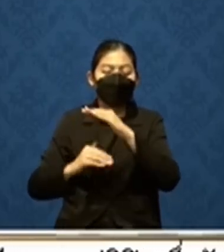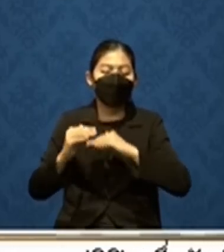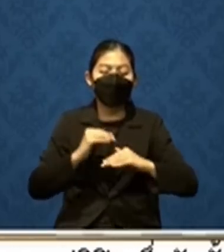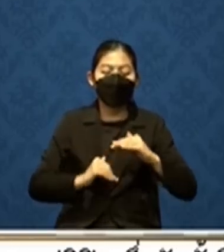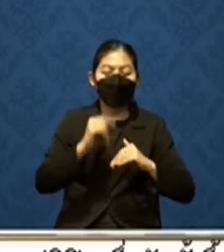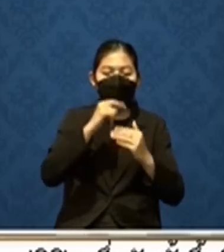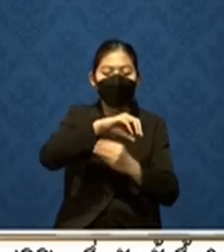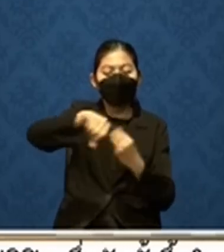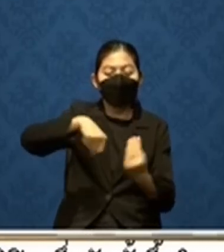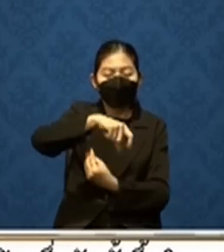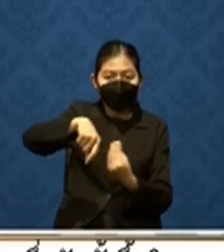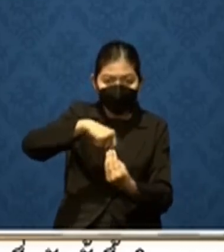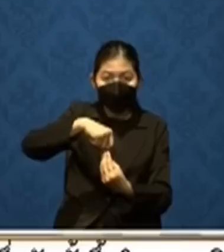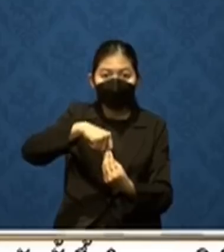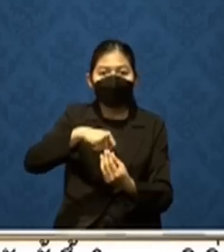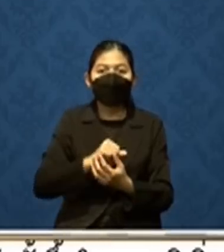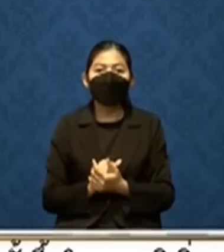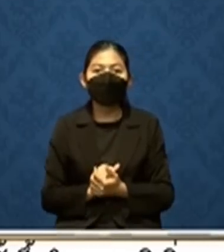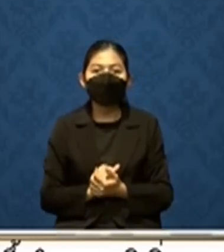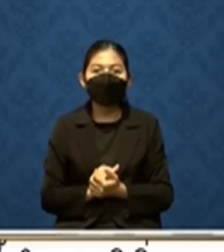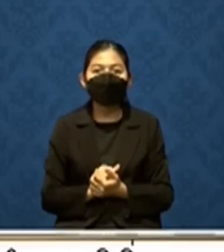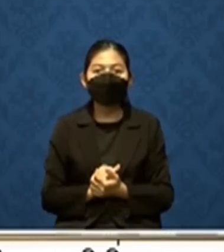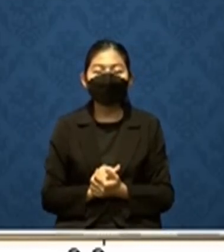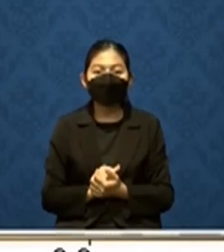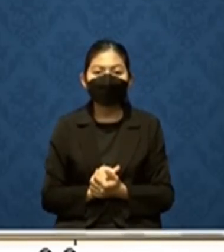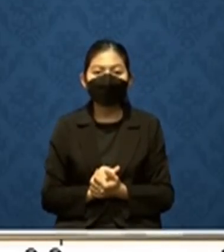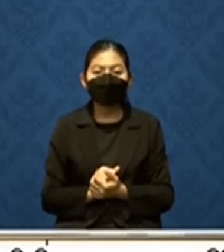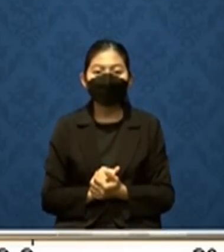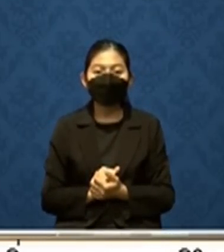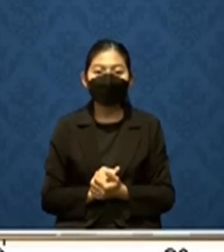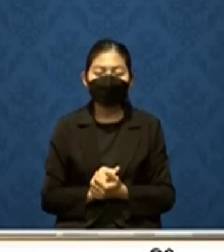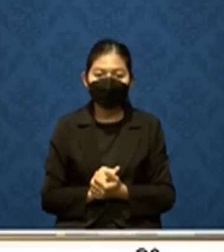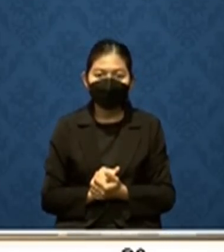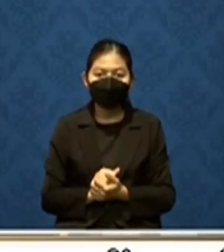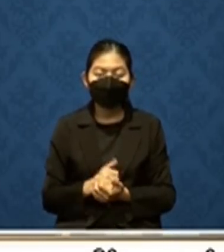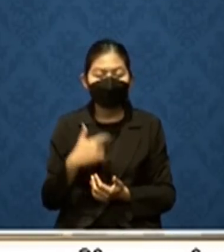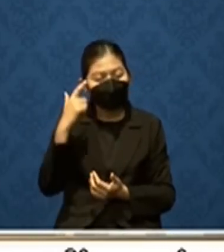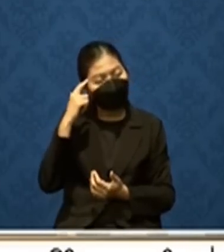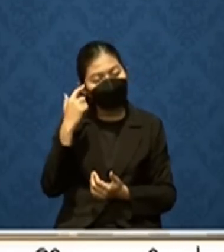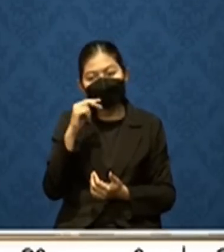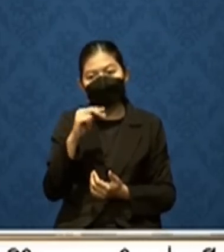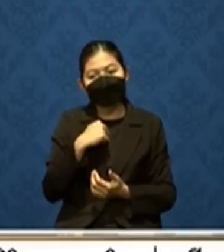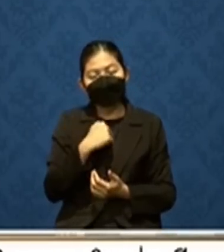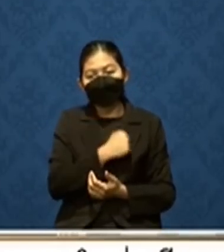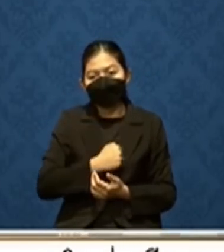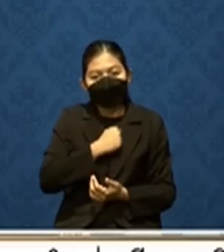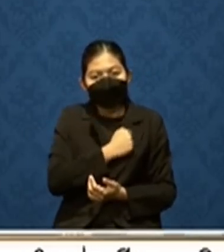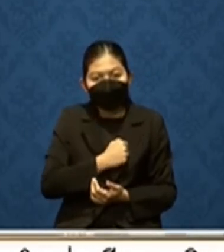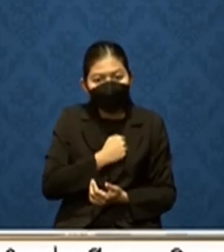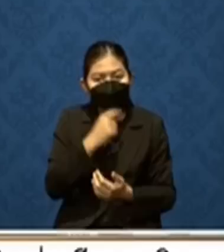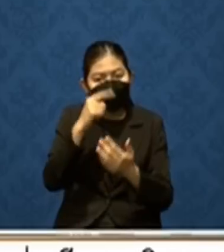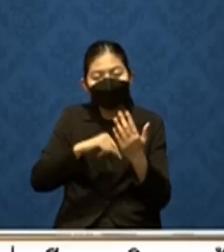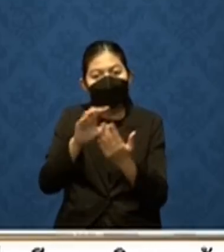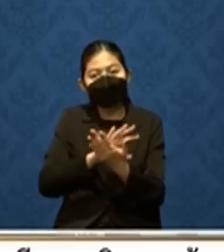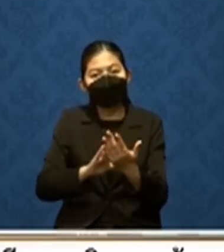จากเศรษฐกิจที่ทำให้ถ้าเกิดภาพสิ้นหวังทั้งแผ่นดินแล้วเนี่ยก็คือ